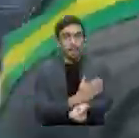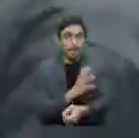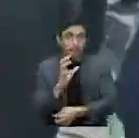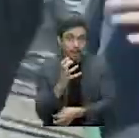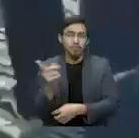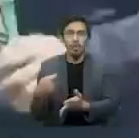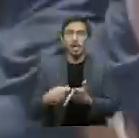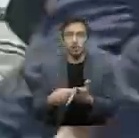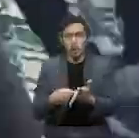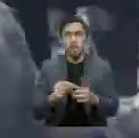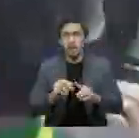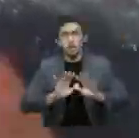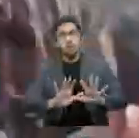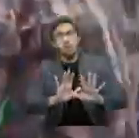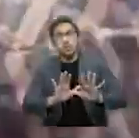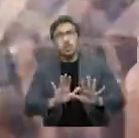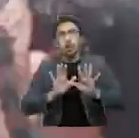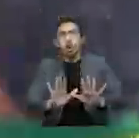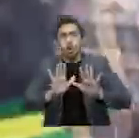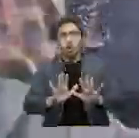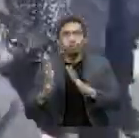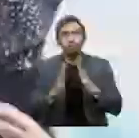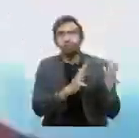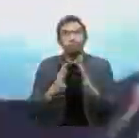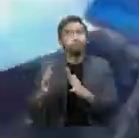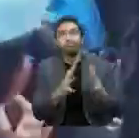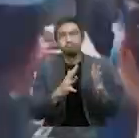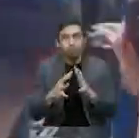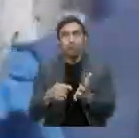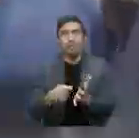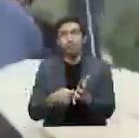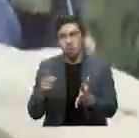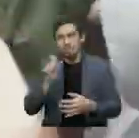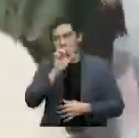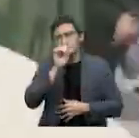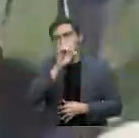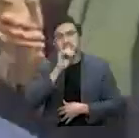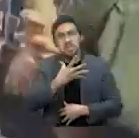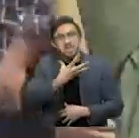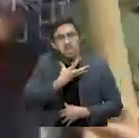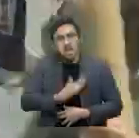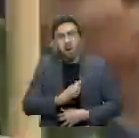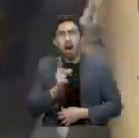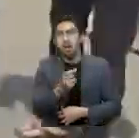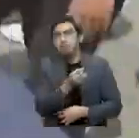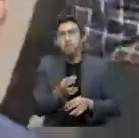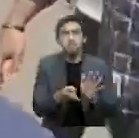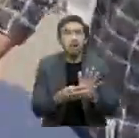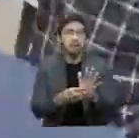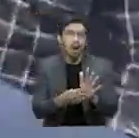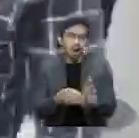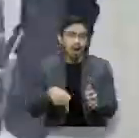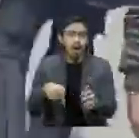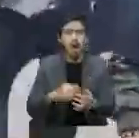petugas sehingga terjadi aksi saling dorong. Dalam aksi ini, mahasiswa menyuarakan kekecewaan atas sejumlah persoalan di Kabupaten